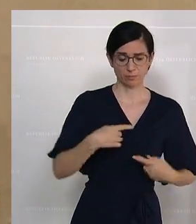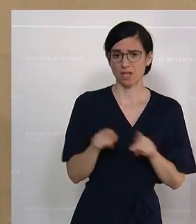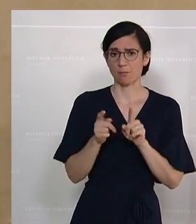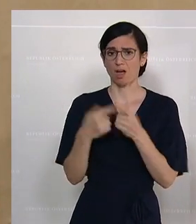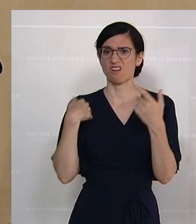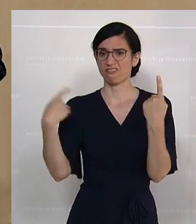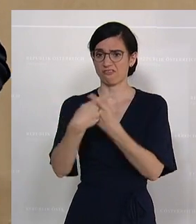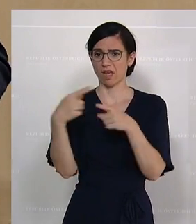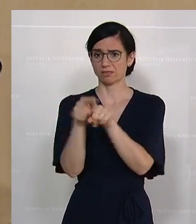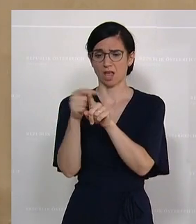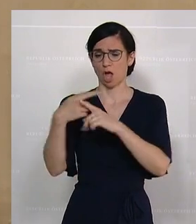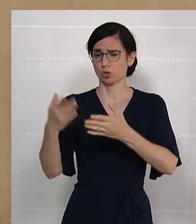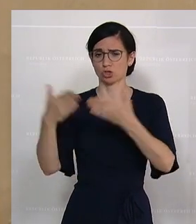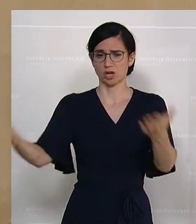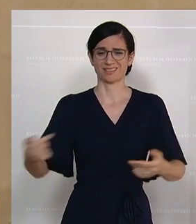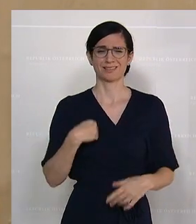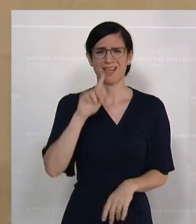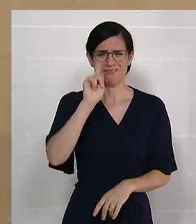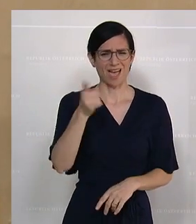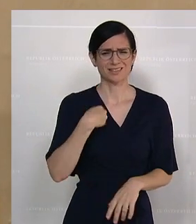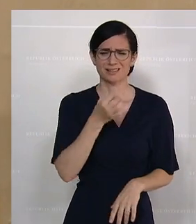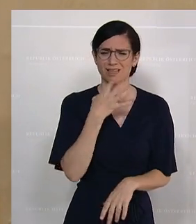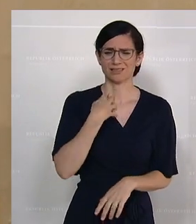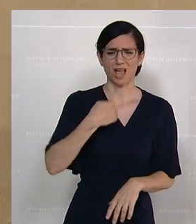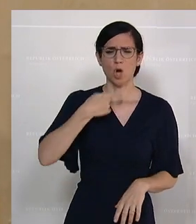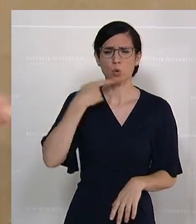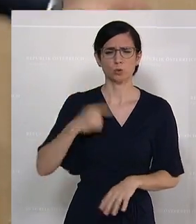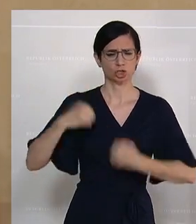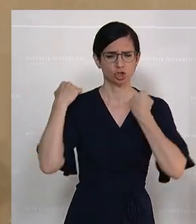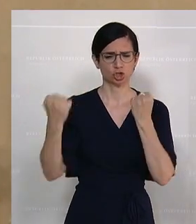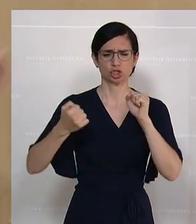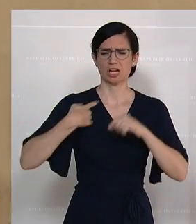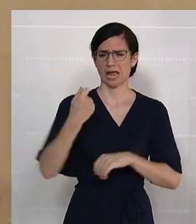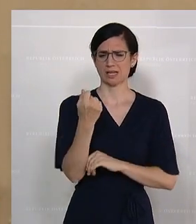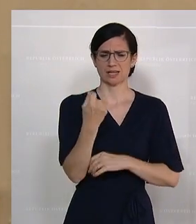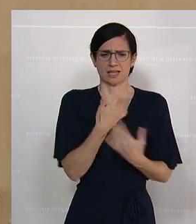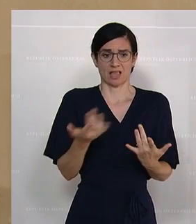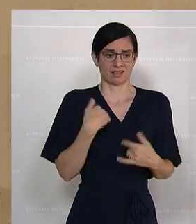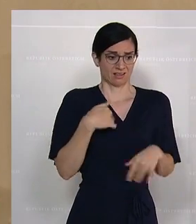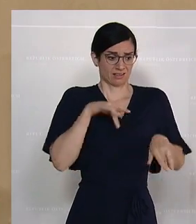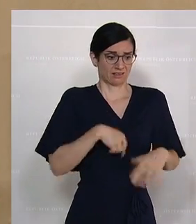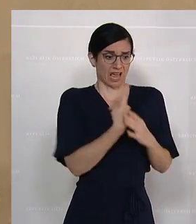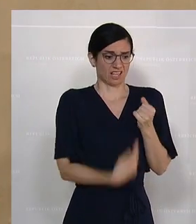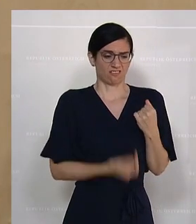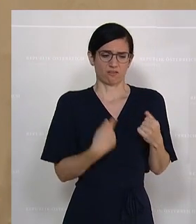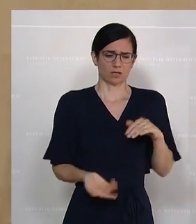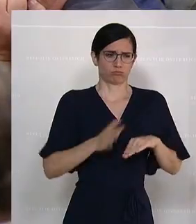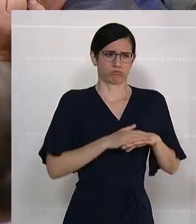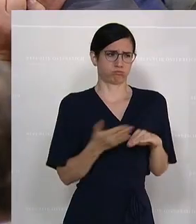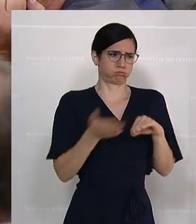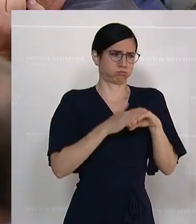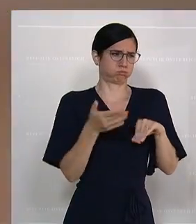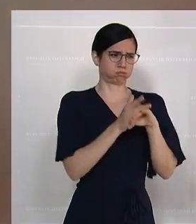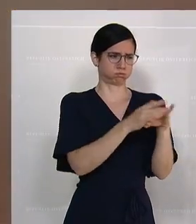sie wissen doch ganz genau dass die russische währung so stark ist wie nie während bei uns die inflation galoppiert sie wissen ganz genau